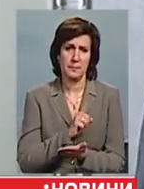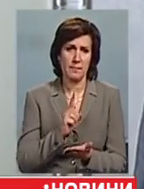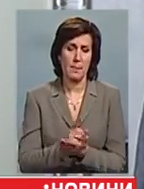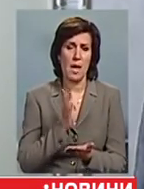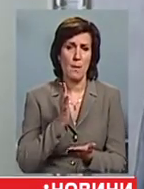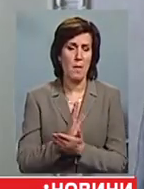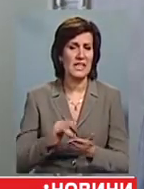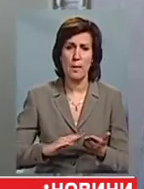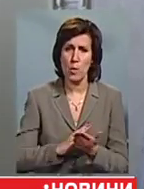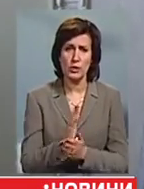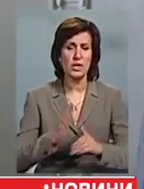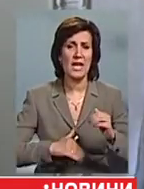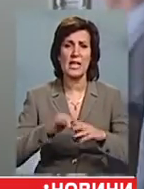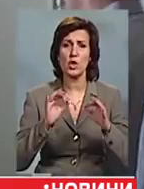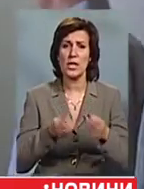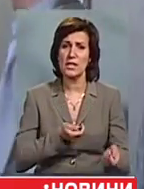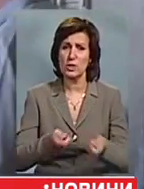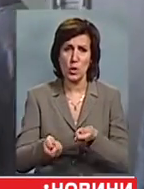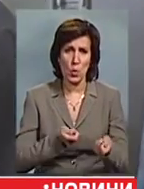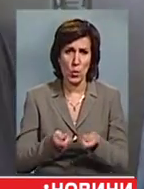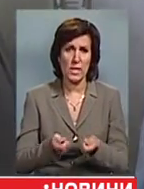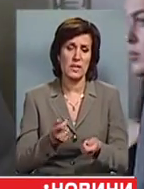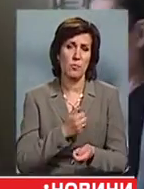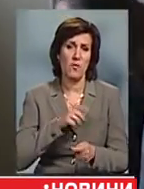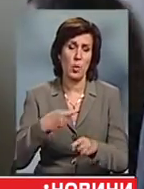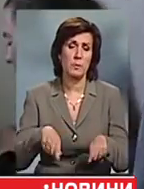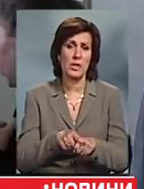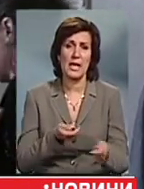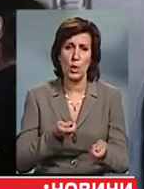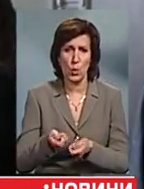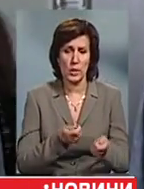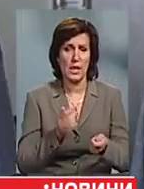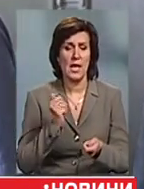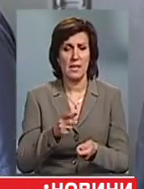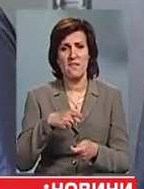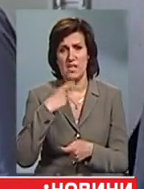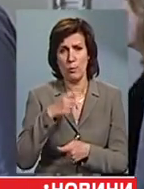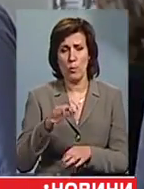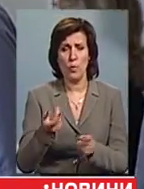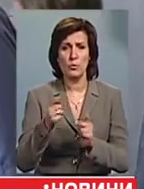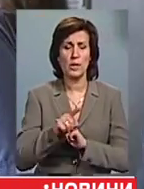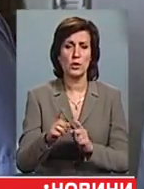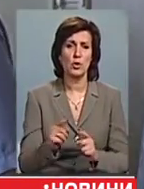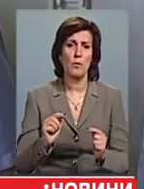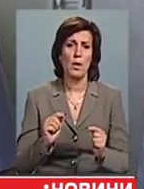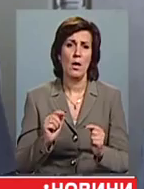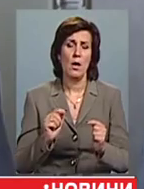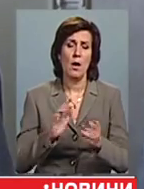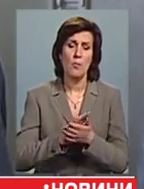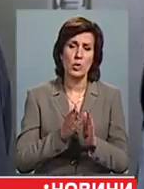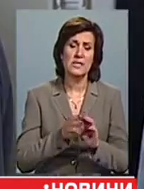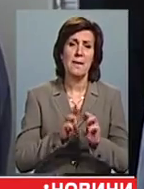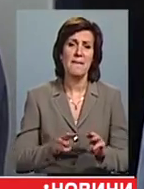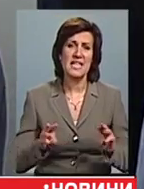мати не політичний, а технократичний уряд. Якщо ми ведемо мову про такий уряд і ми ведемо мову про те, що позиція міністра з питання